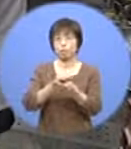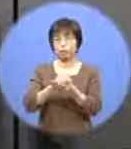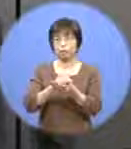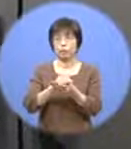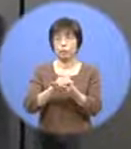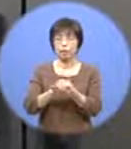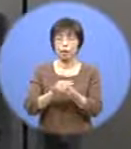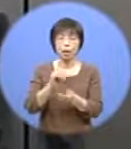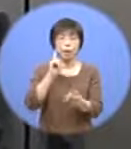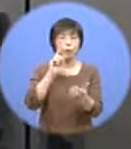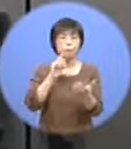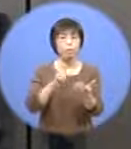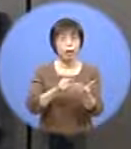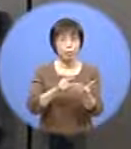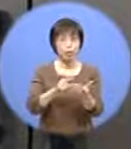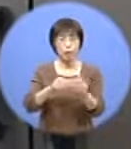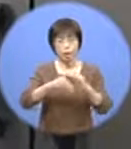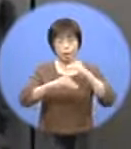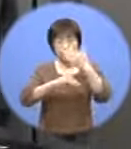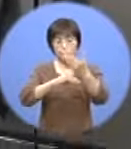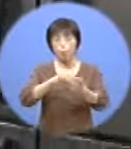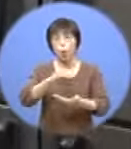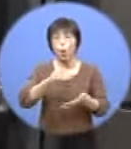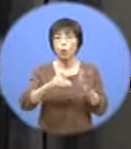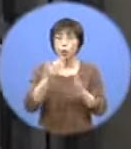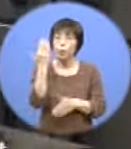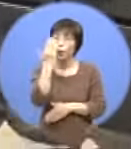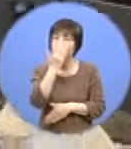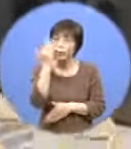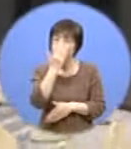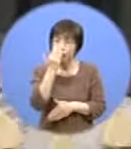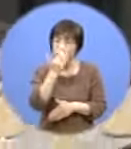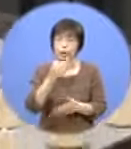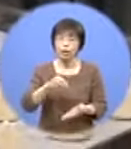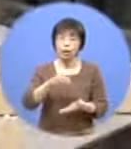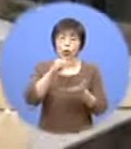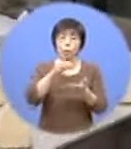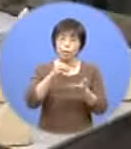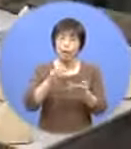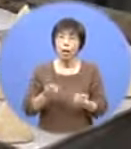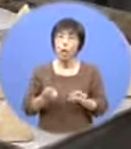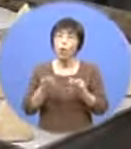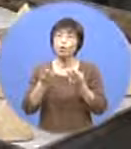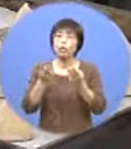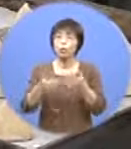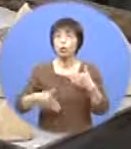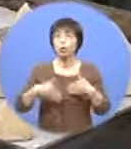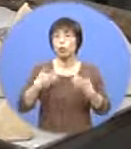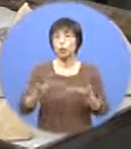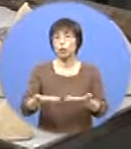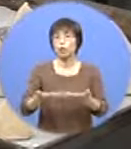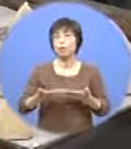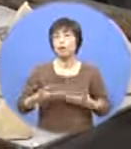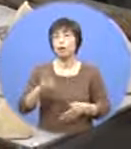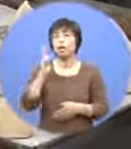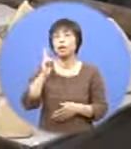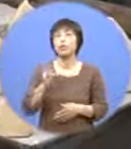また見た目にも華やかな包装は、お土産や贈り物として喜ばれるそうです。